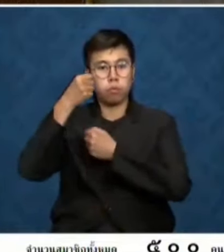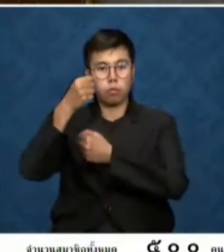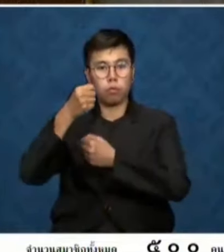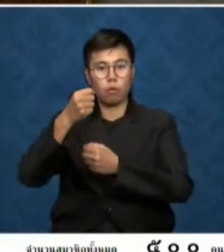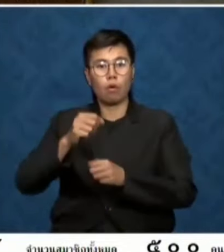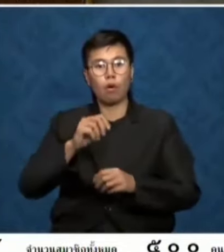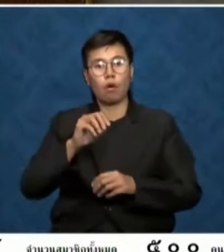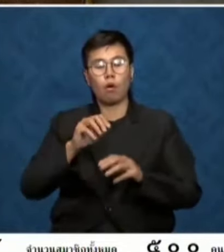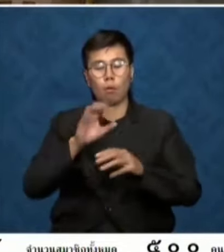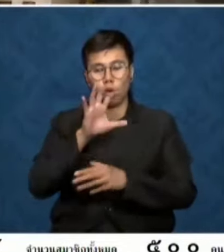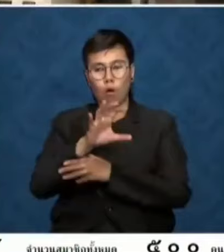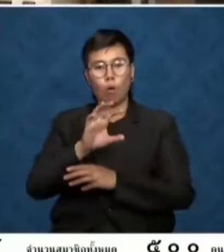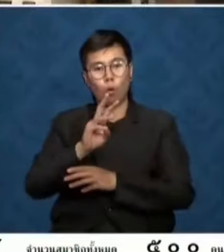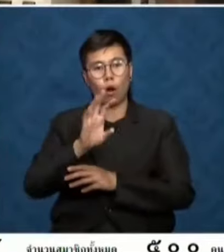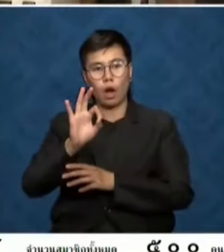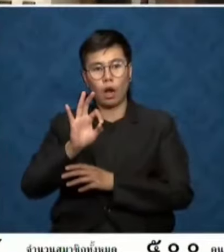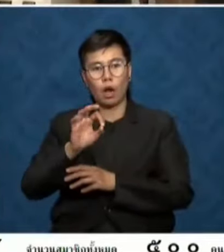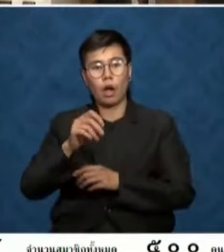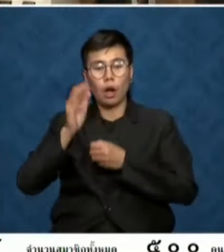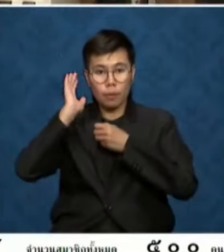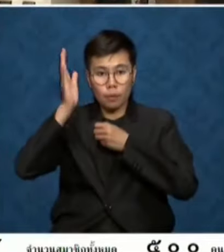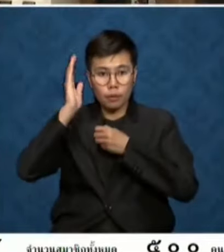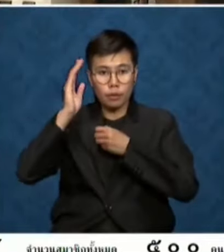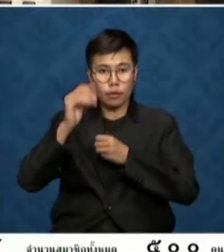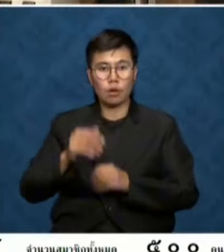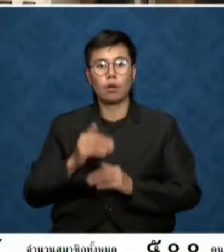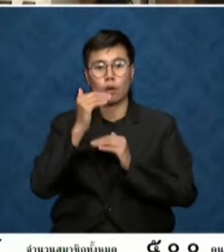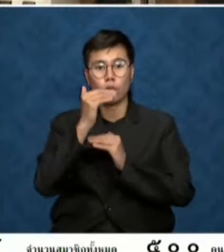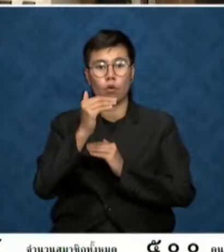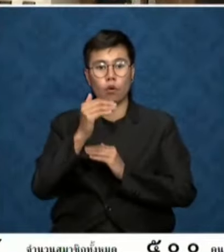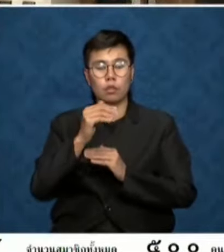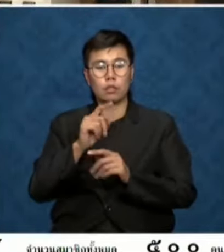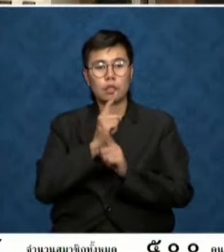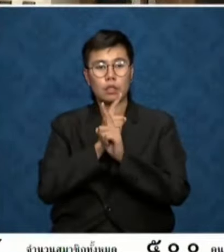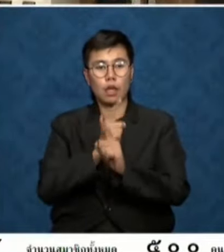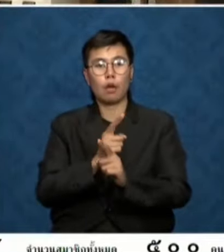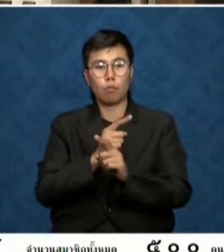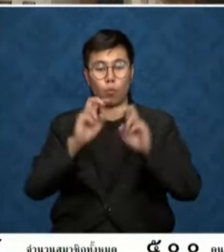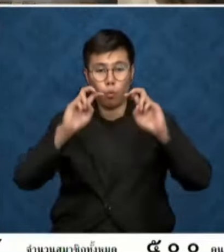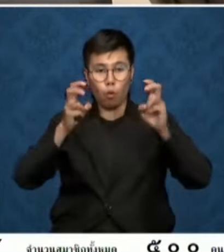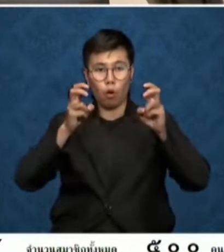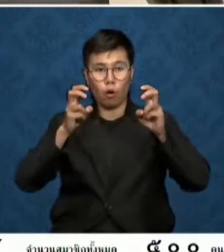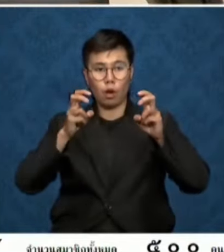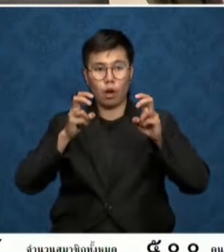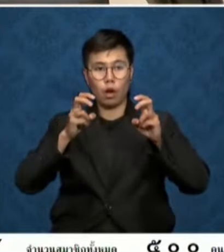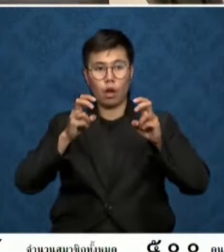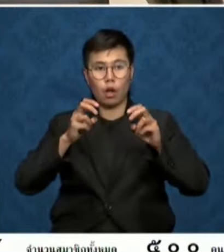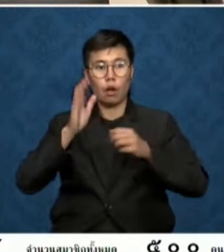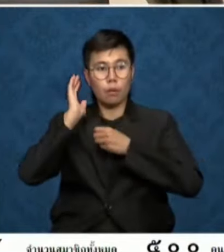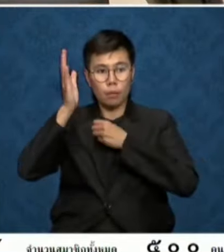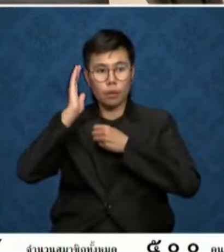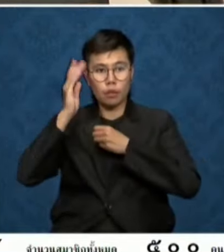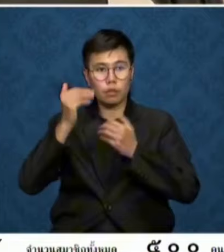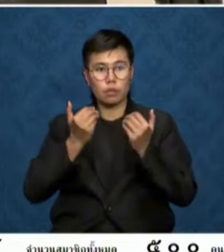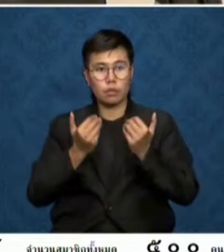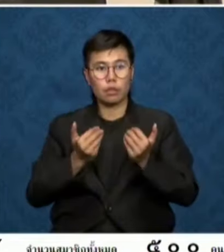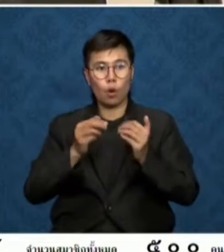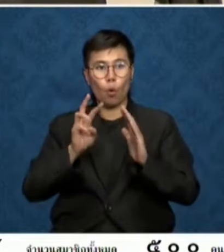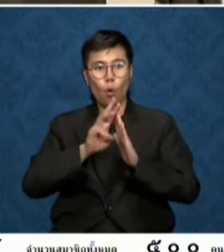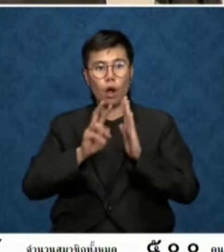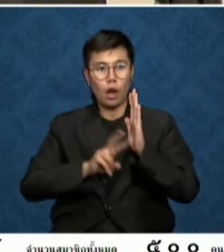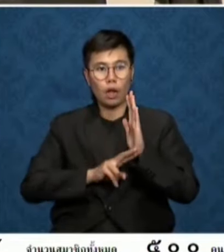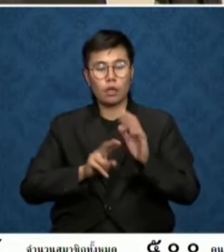ที่69นะคะการอภิปรายต้องอยู่ในประเด็นหรือเกี่ยวกับประเด็นที่กำลังอภิปรายอยู่ตอนนี้เราอยู่ในวาระ